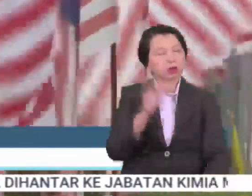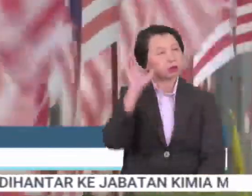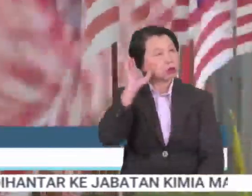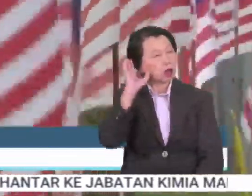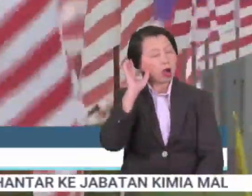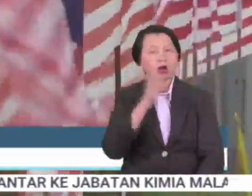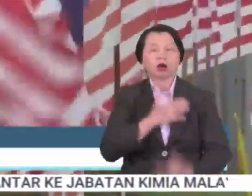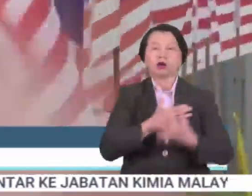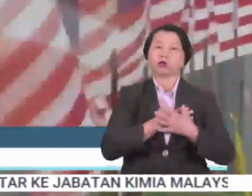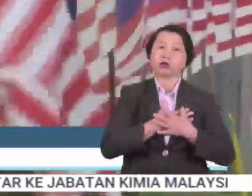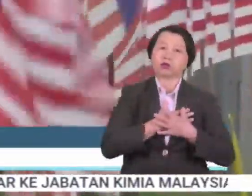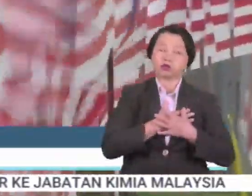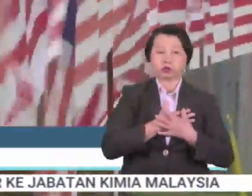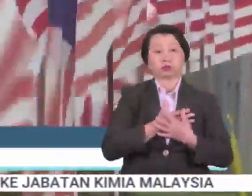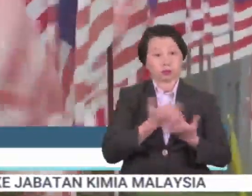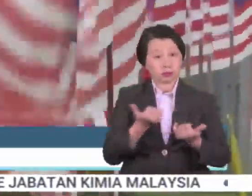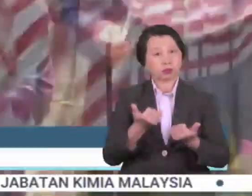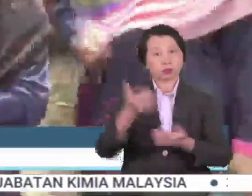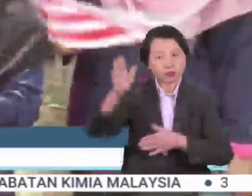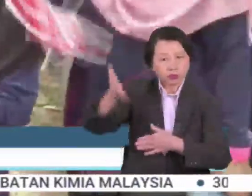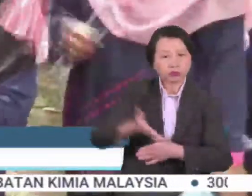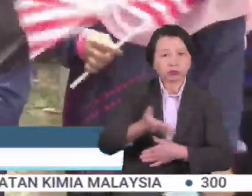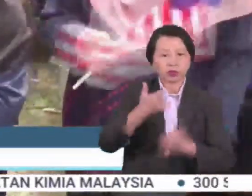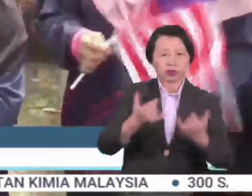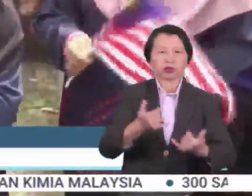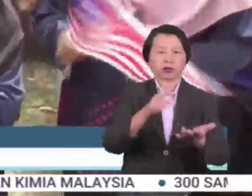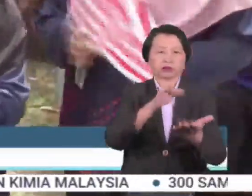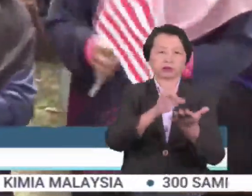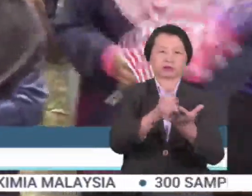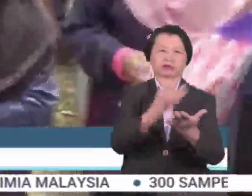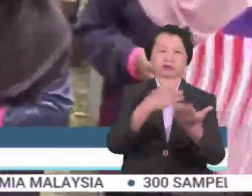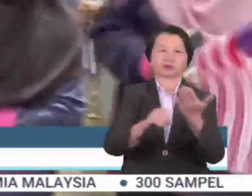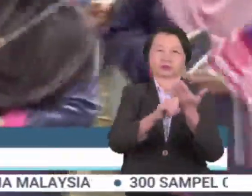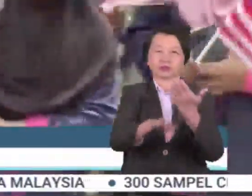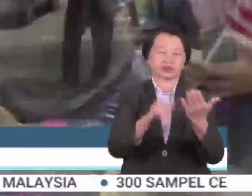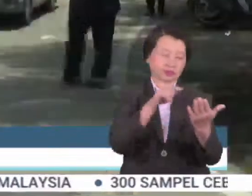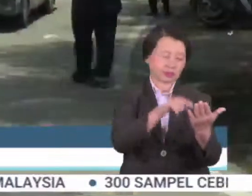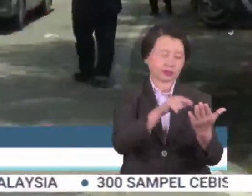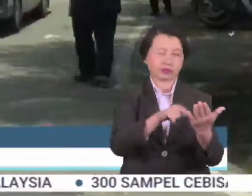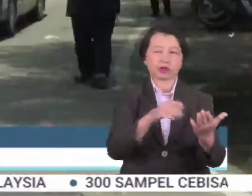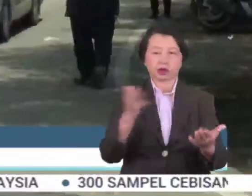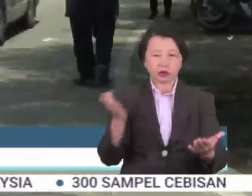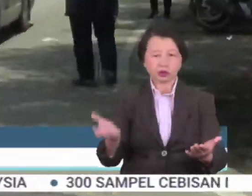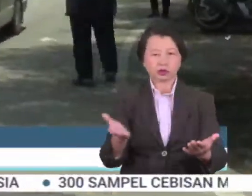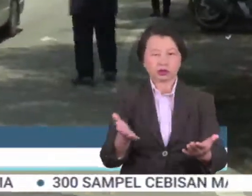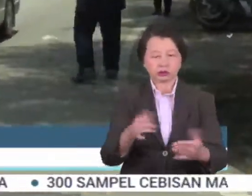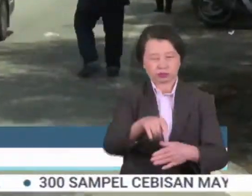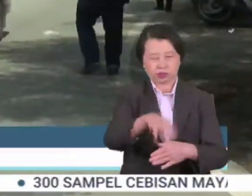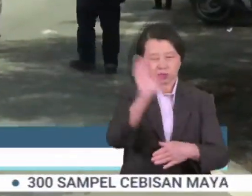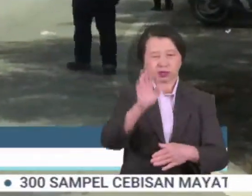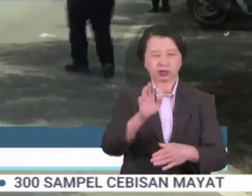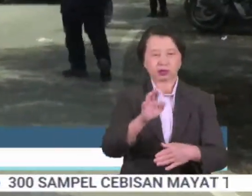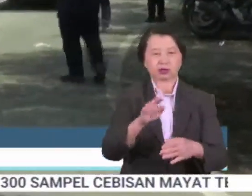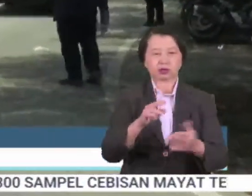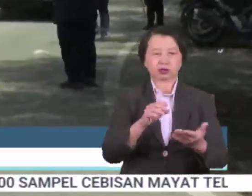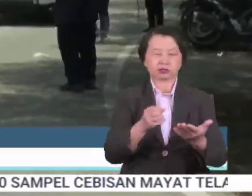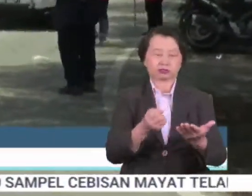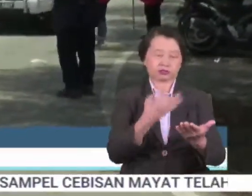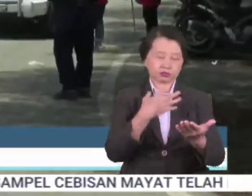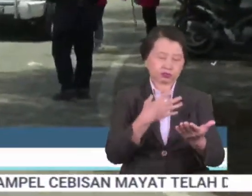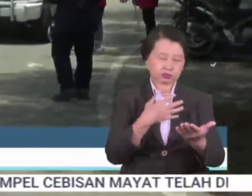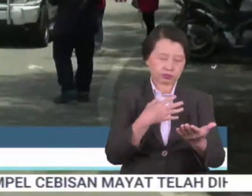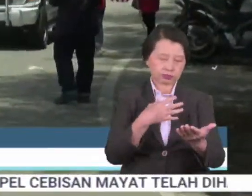macam tersentuhlah sebab sekarang ni apa zaman media sosial so dia orang lebih kepada macam benda-benda viral Jadi